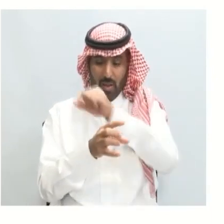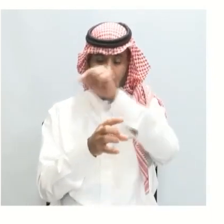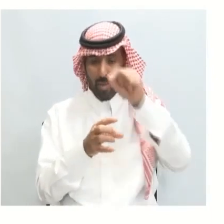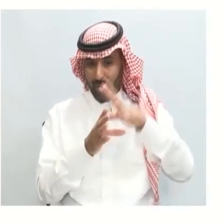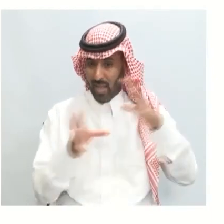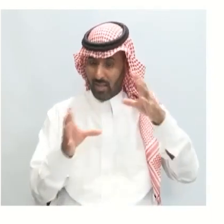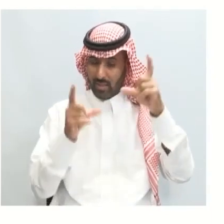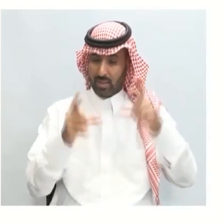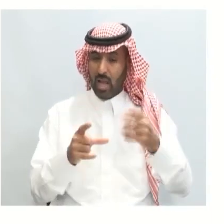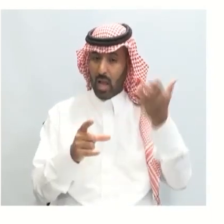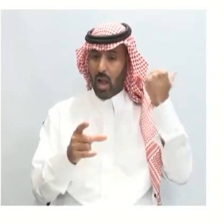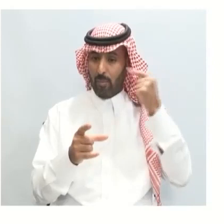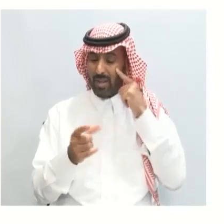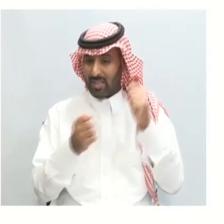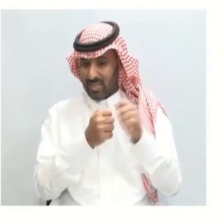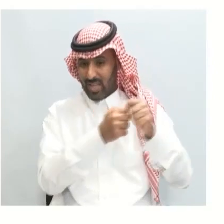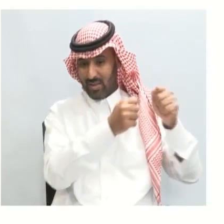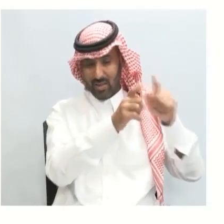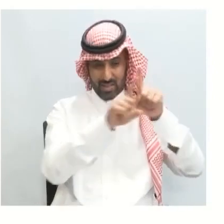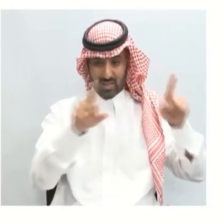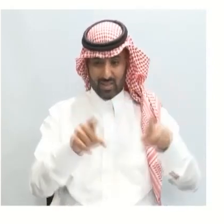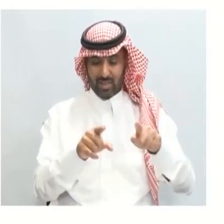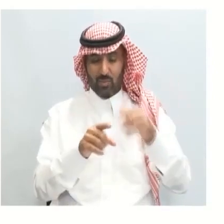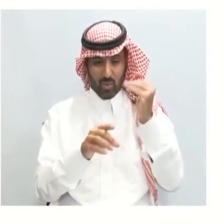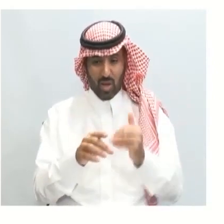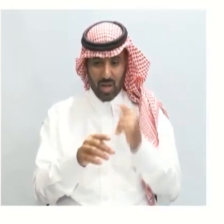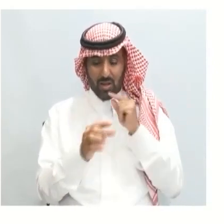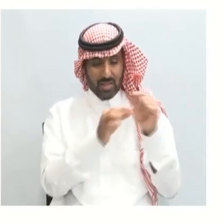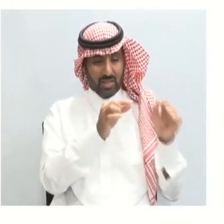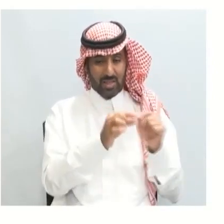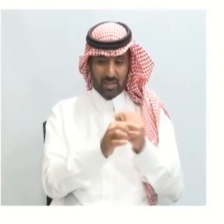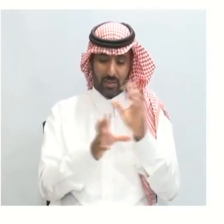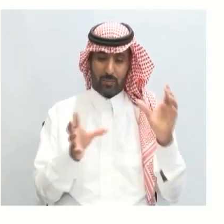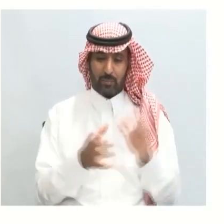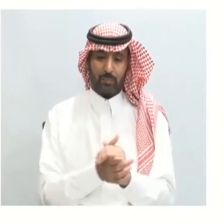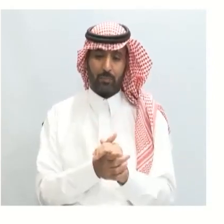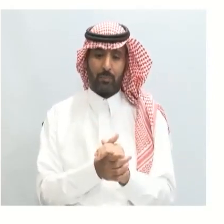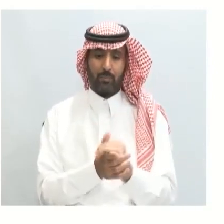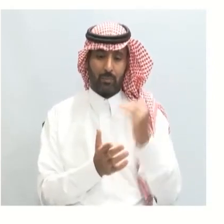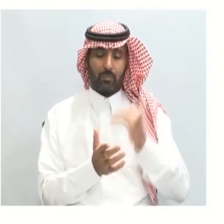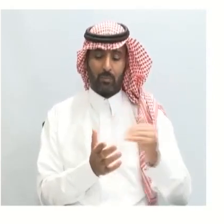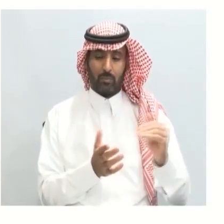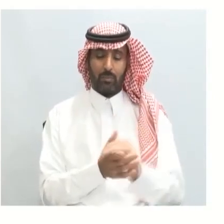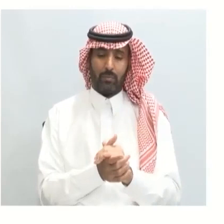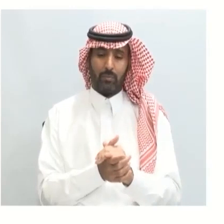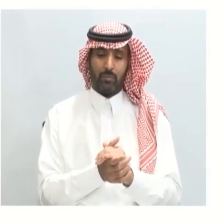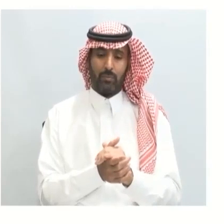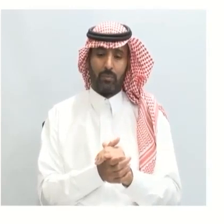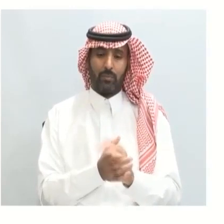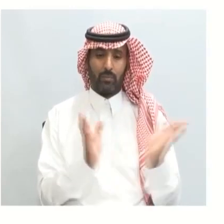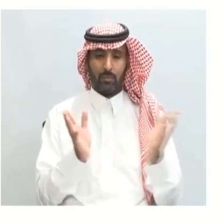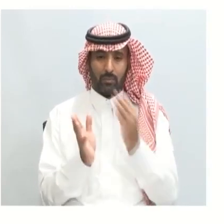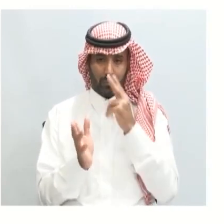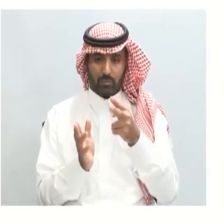ابعد قبل ان تصطدم بالجدار مما يقلل من عدد الاصطدامات الجسيمات بجدار الاناء